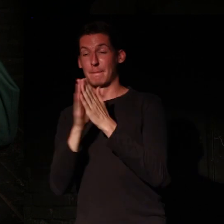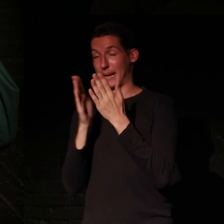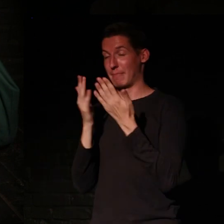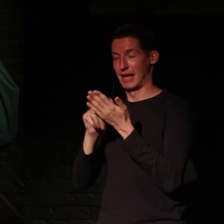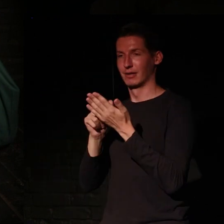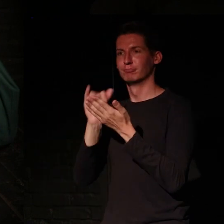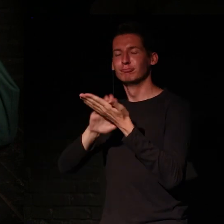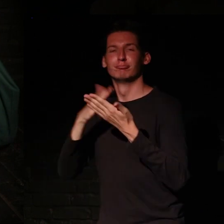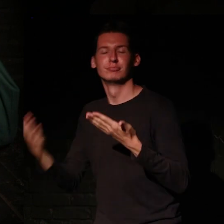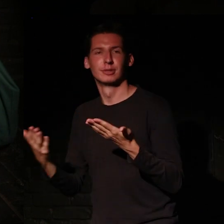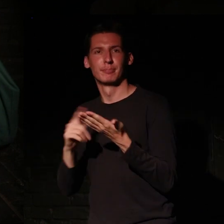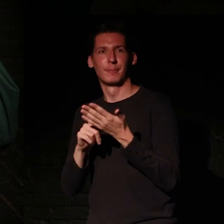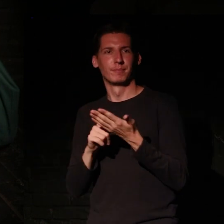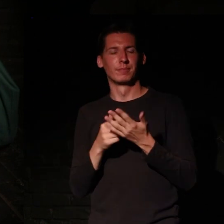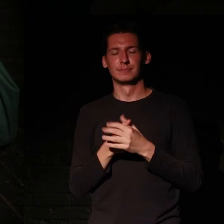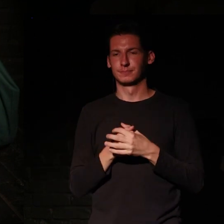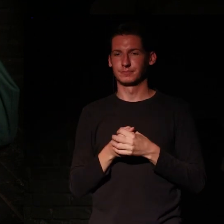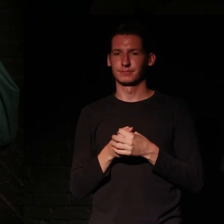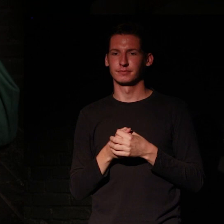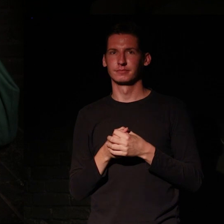Dzięki za przypomnienie.